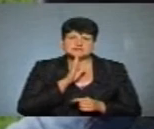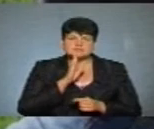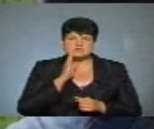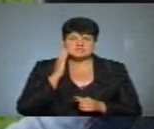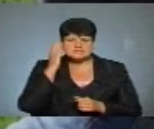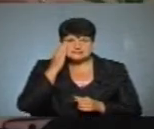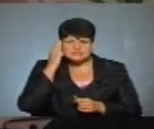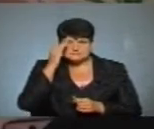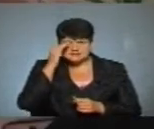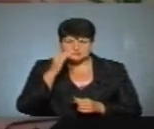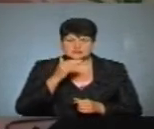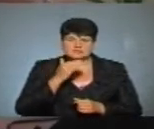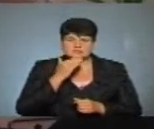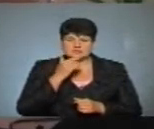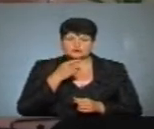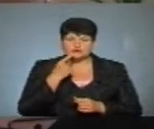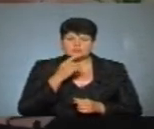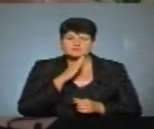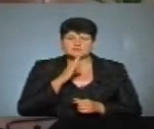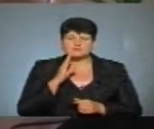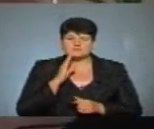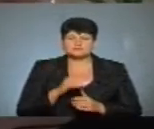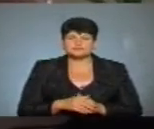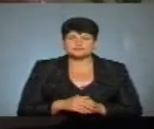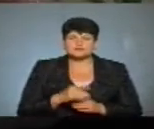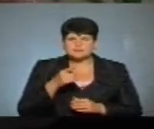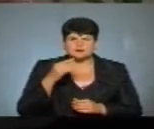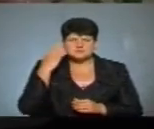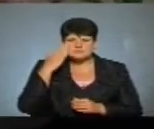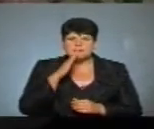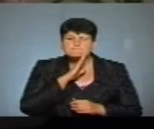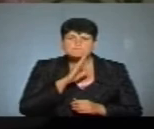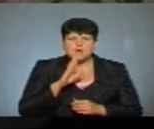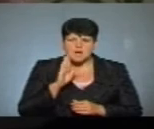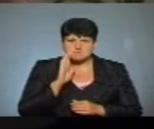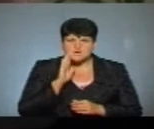наснився тато, пригадує мама Дмитра Алла Іллівна. Сказала, каже, мені приснився